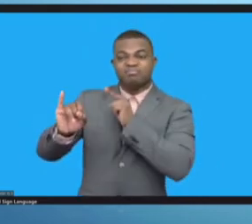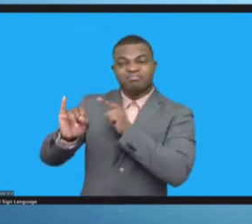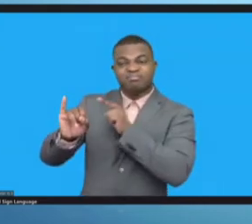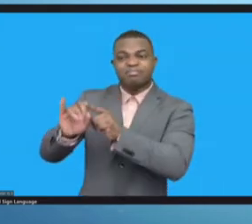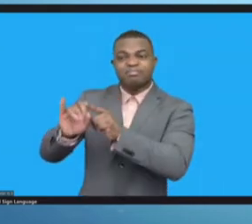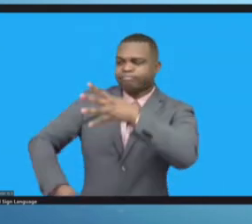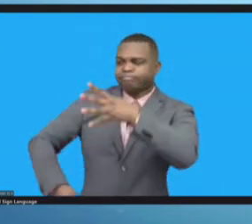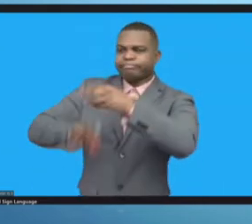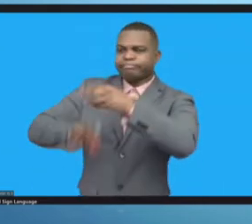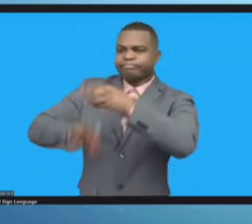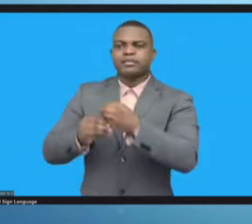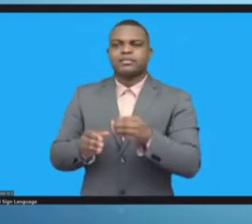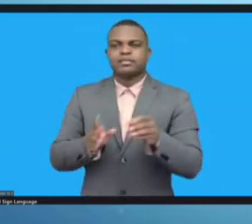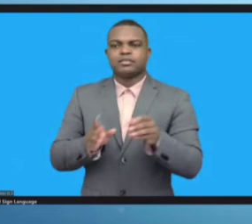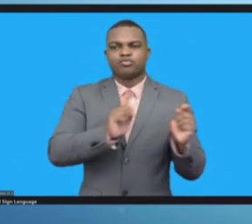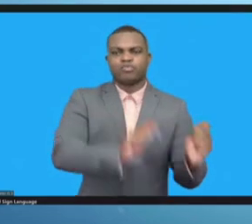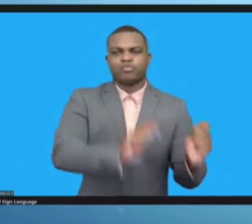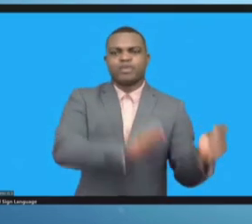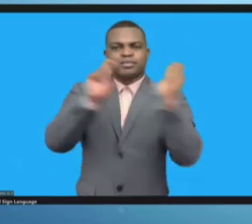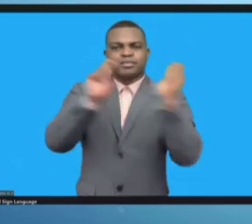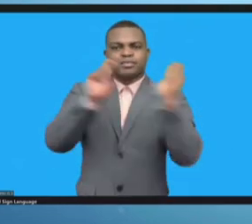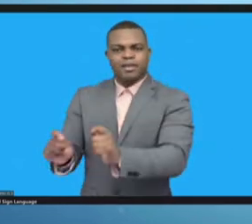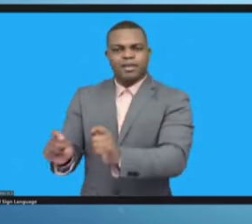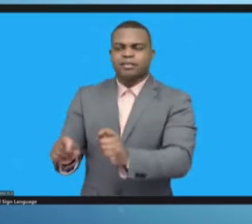819 900